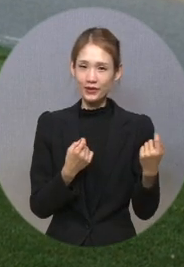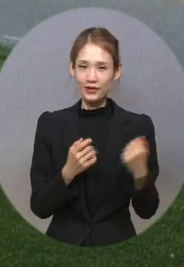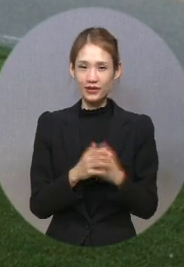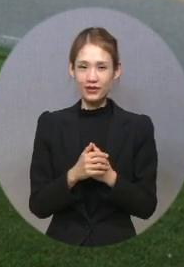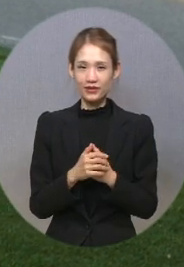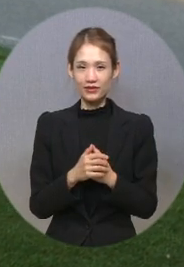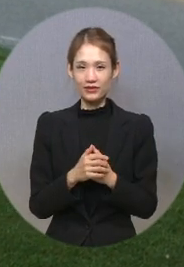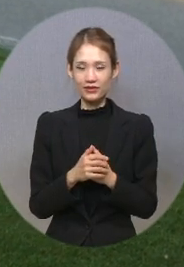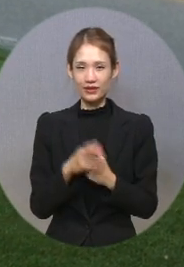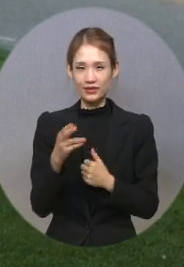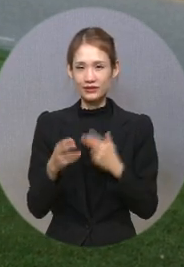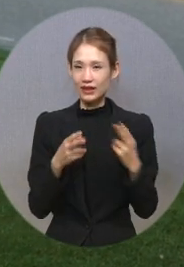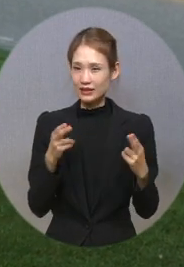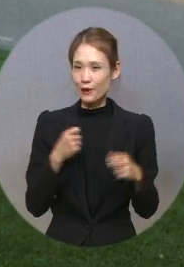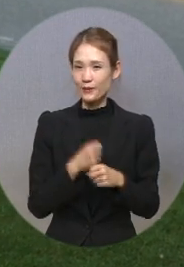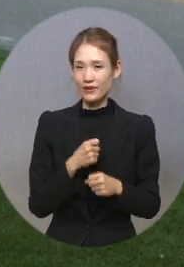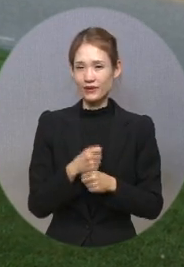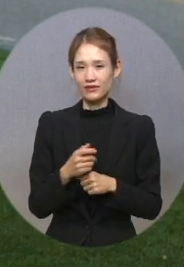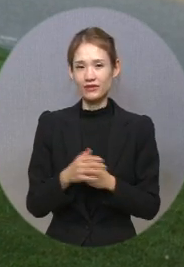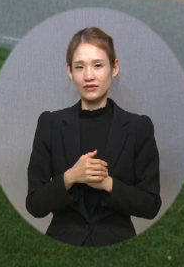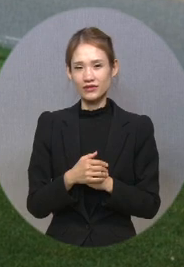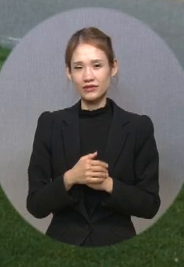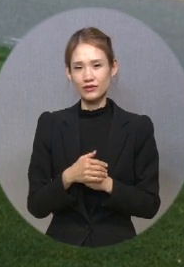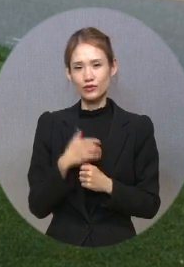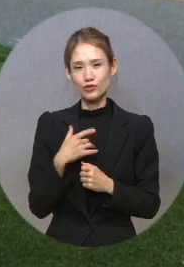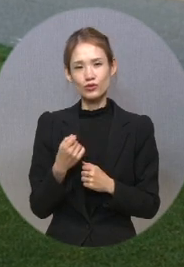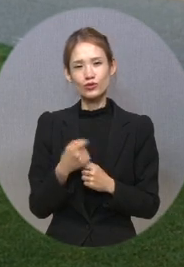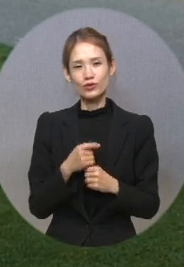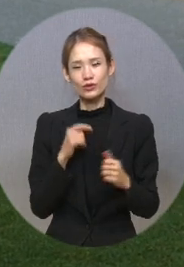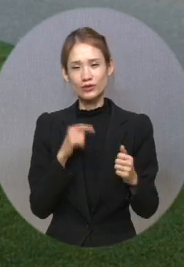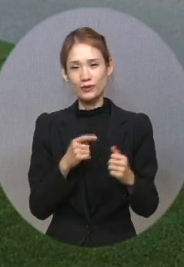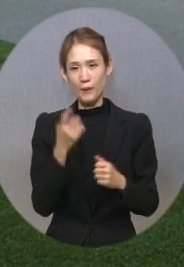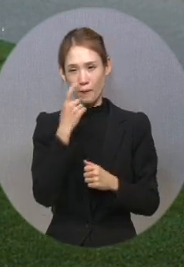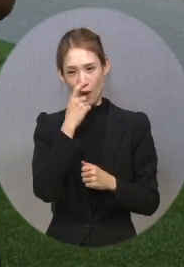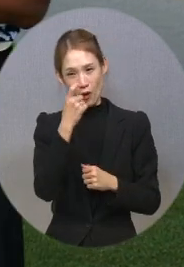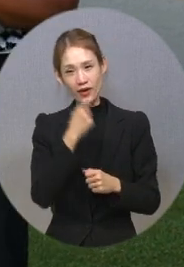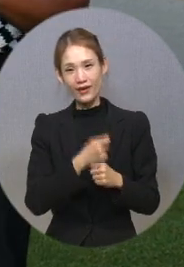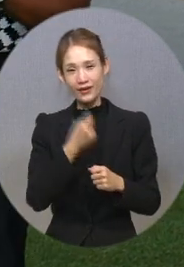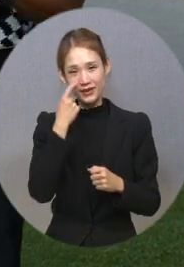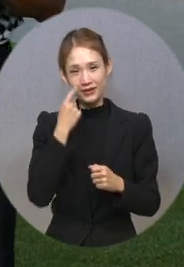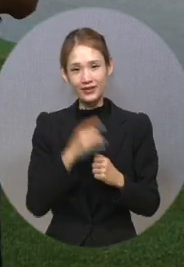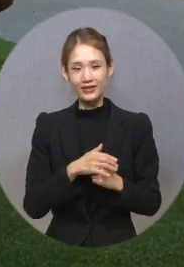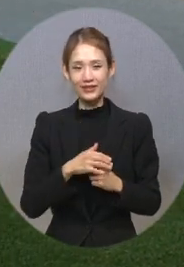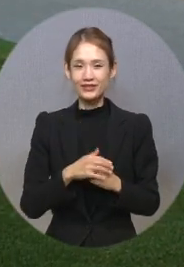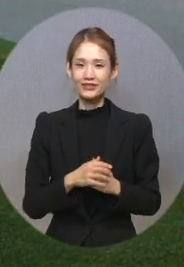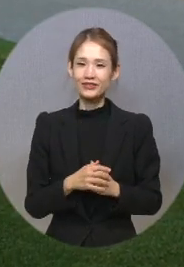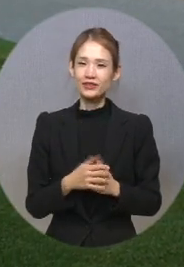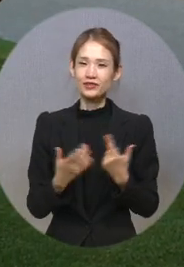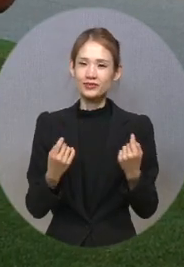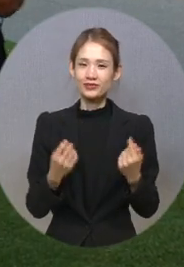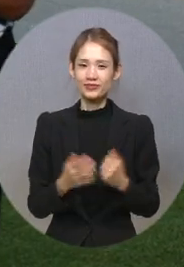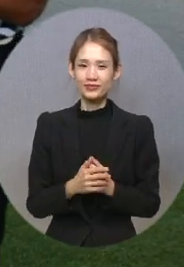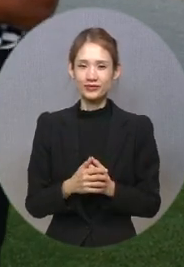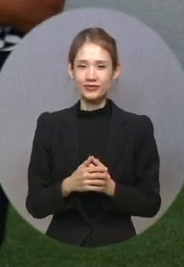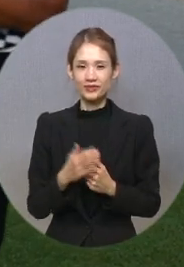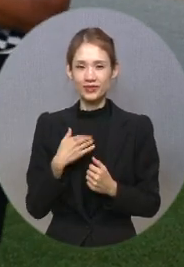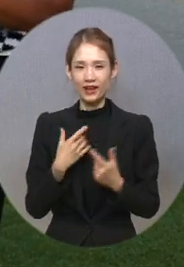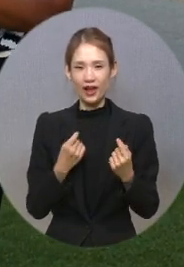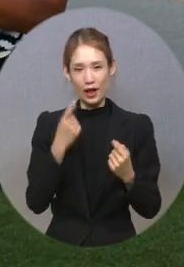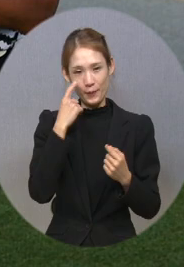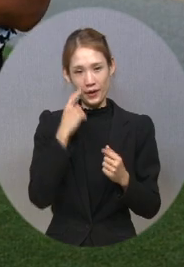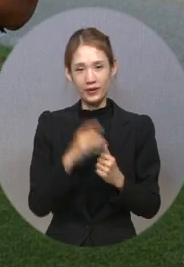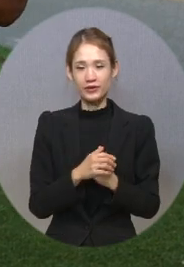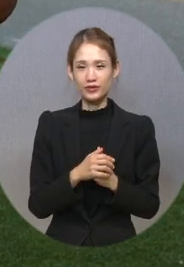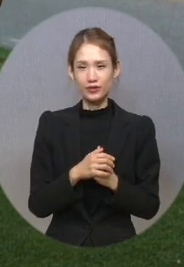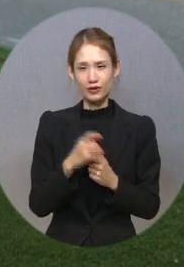쓰려고. 아 누가 하면 안 될 것 같은데 왜 잘 안 될 것 같은데. 오빠 멋있게 해보면 나이스 버디 뭐 이런 거 있지. 자 내가 해줄게.